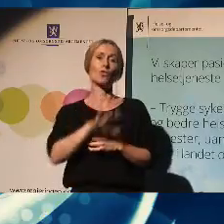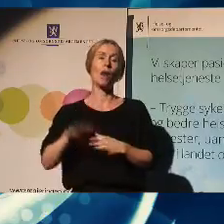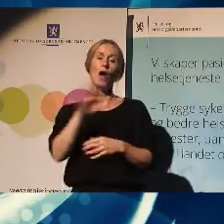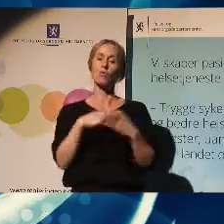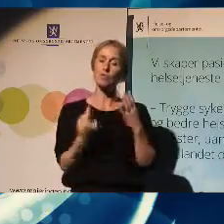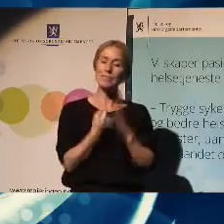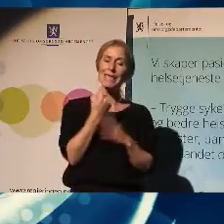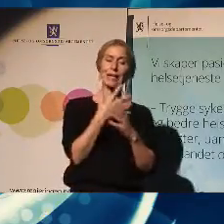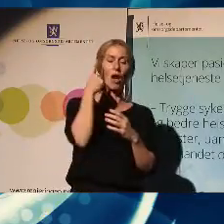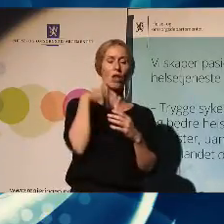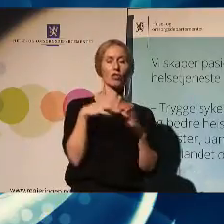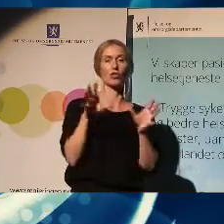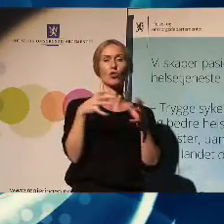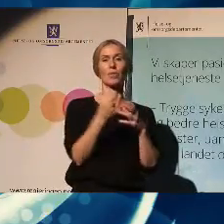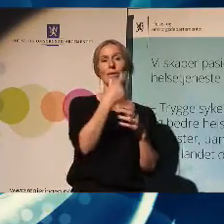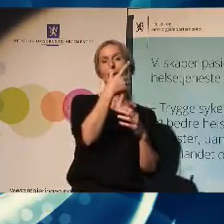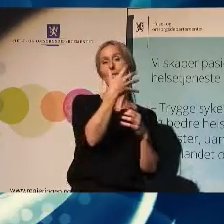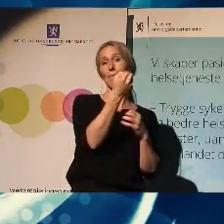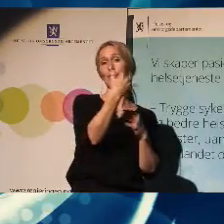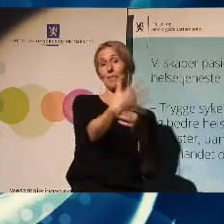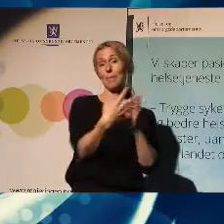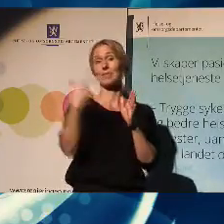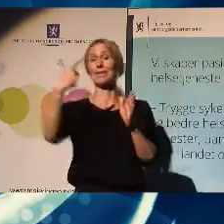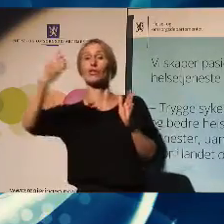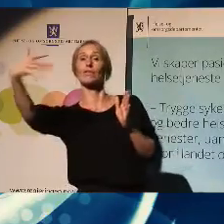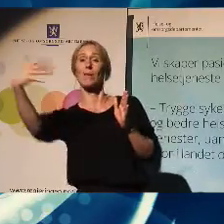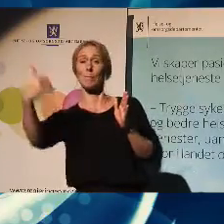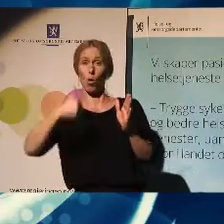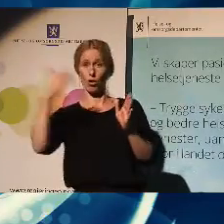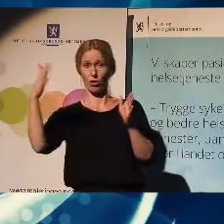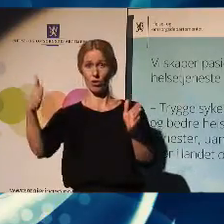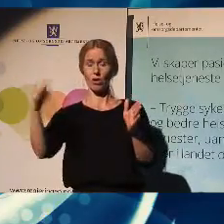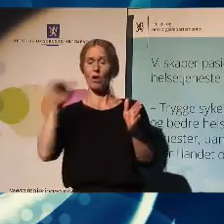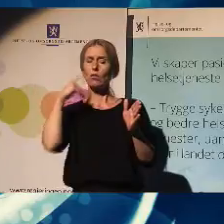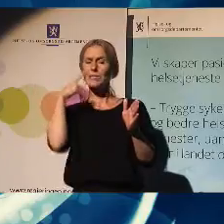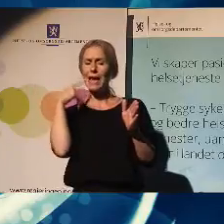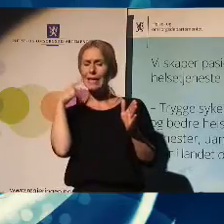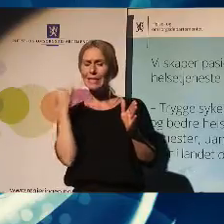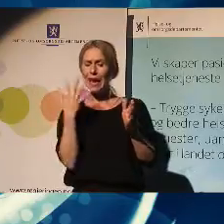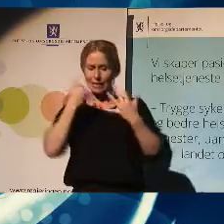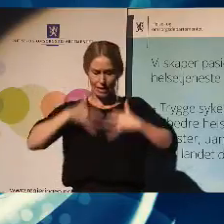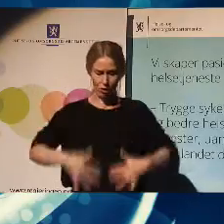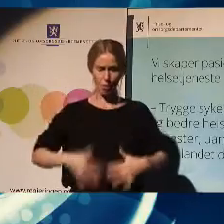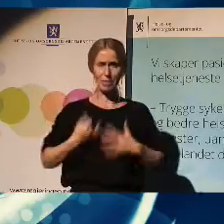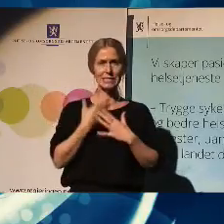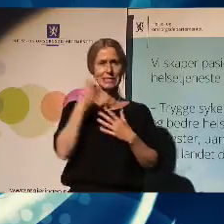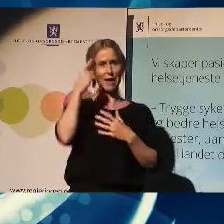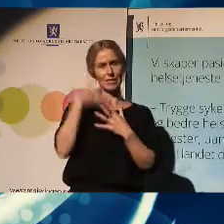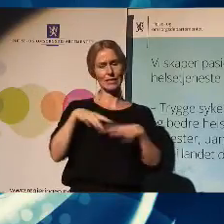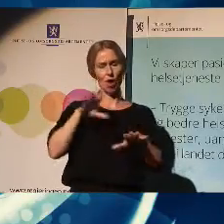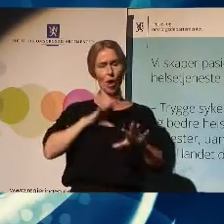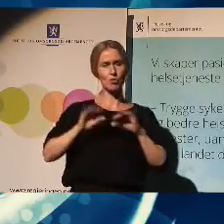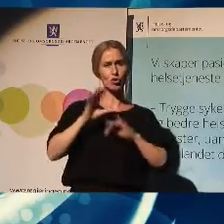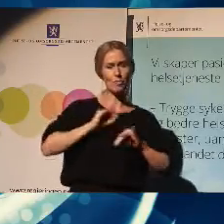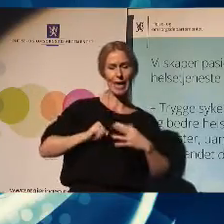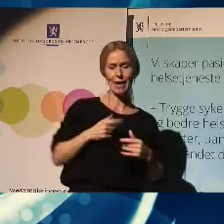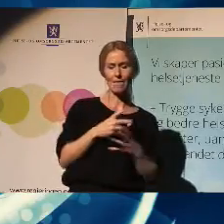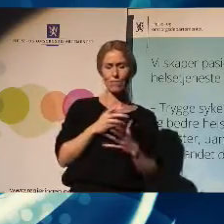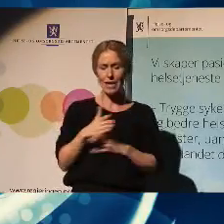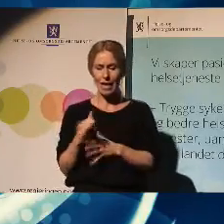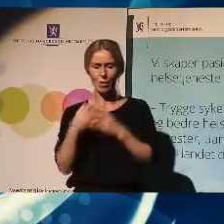aldersgruppen 55-75 år. Hos eldre skjer det en endring i kroppens evne til å absorbere, fordele og